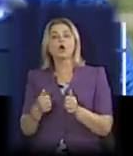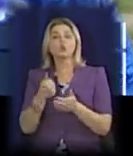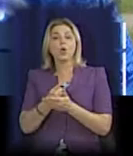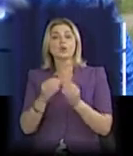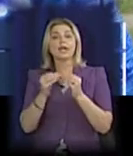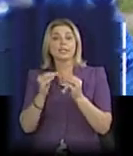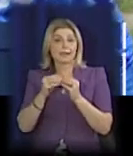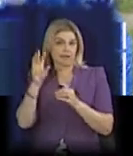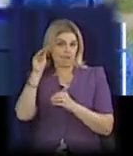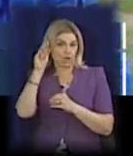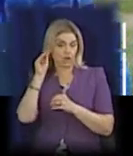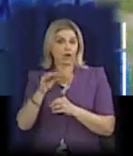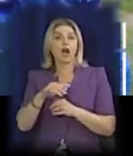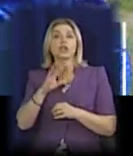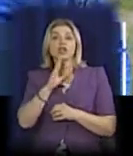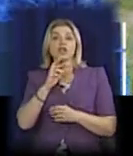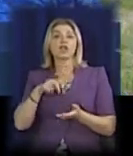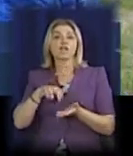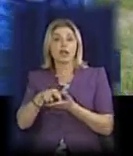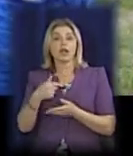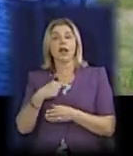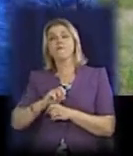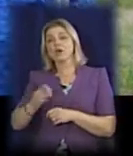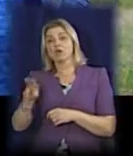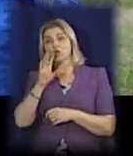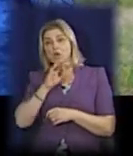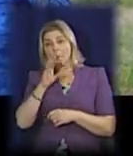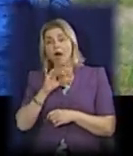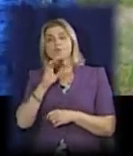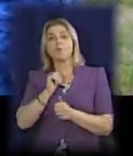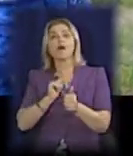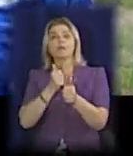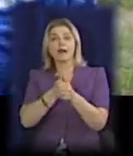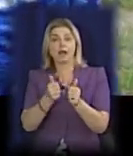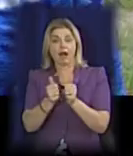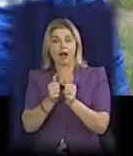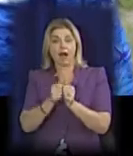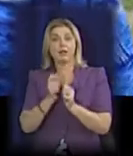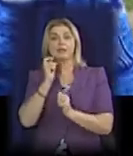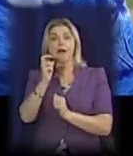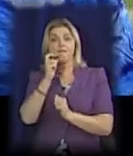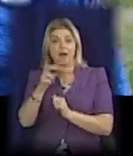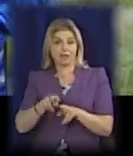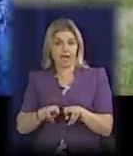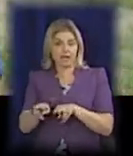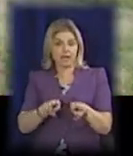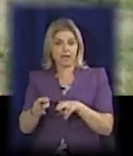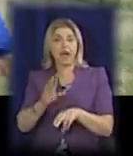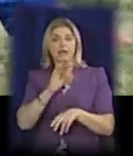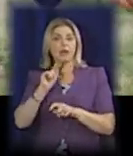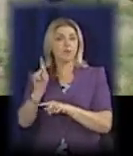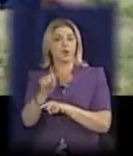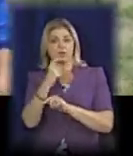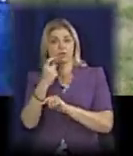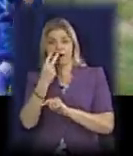Я сиділа з собакою до 10 вечора. Вона вийшла, я відігнала собаку, а собака наздогнав її біля трамвайної лінії. І вона розгорнулася, он бачите,